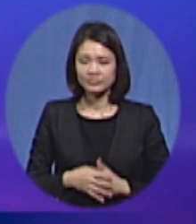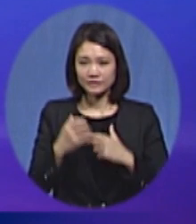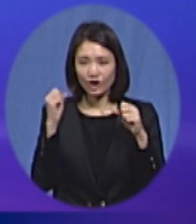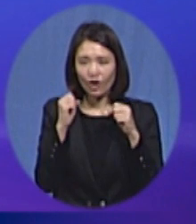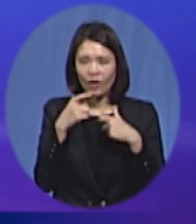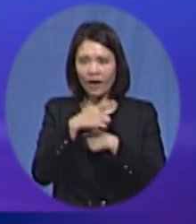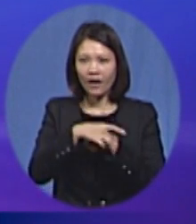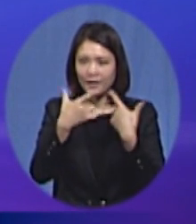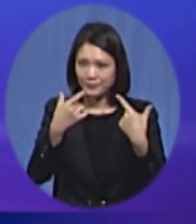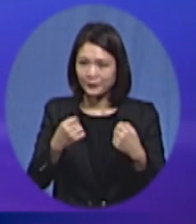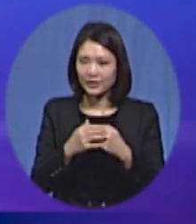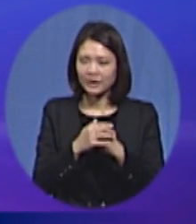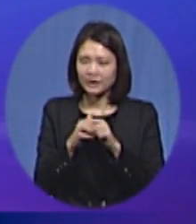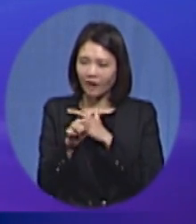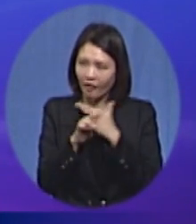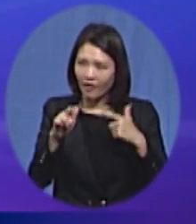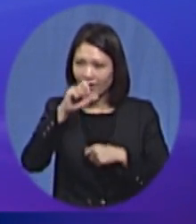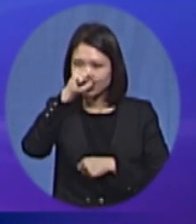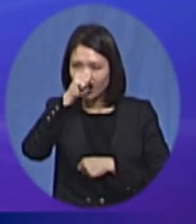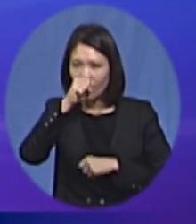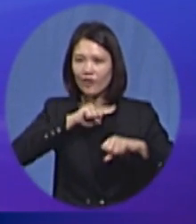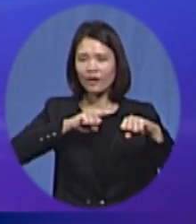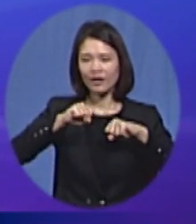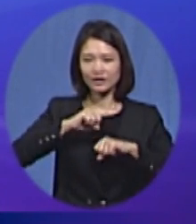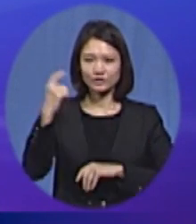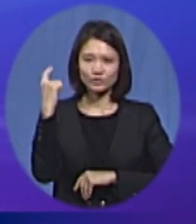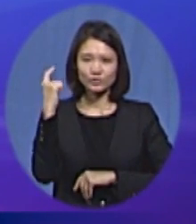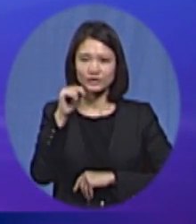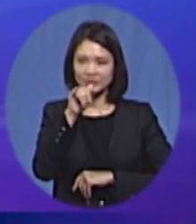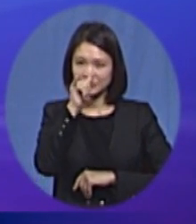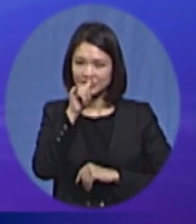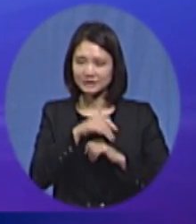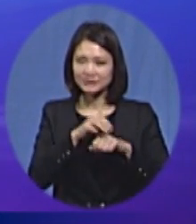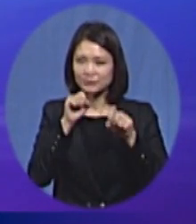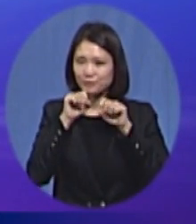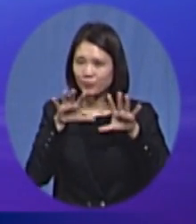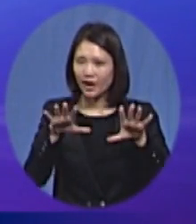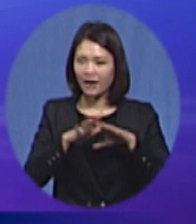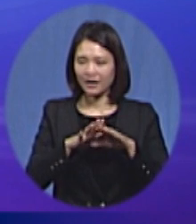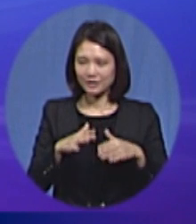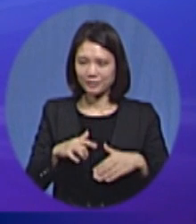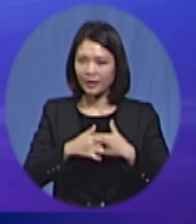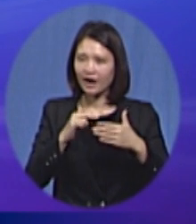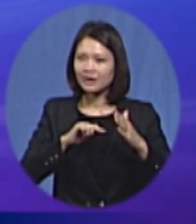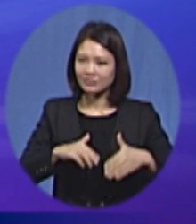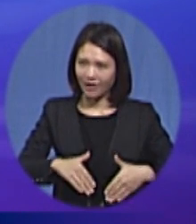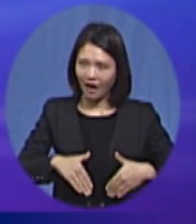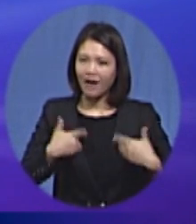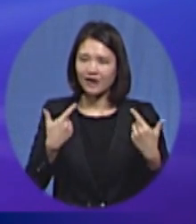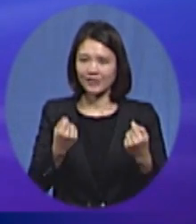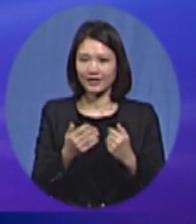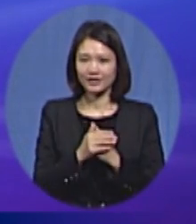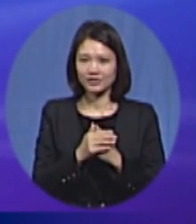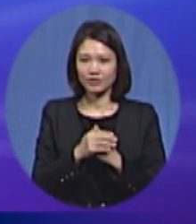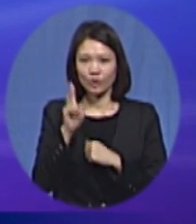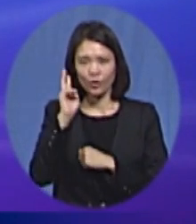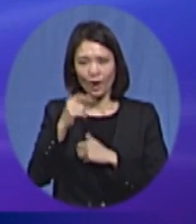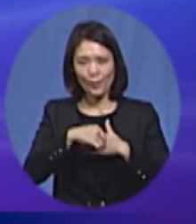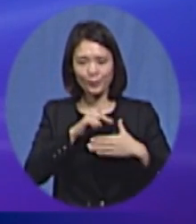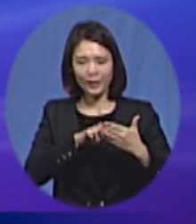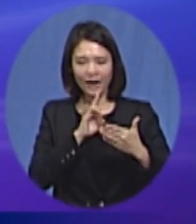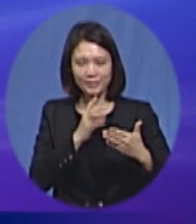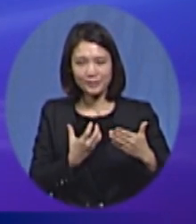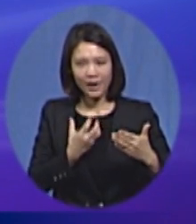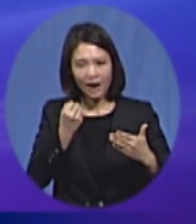이맘때면 다양한 선행 소식이 들려오곤 하는데요. 추운 날씨에 마음을 훈훈하게 하죠. 혹시 마음으로만